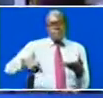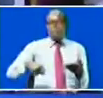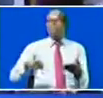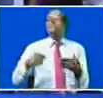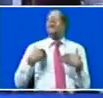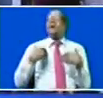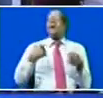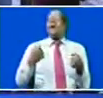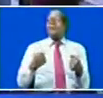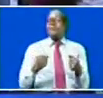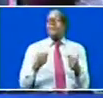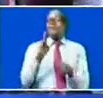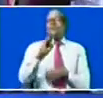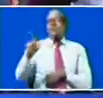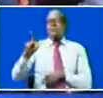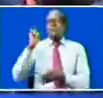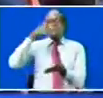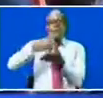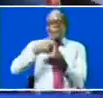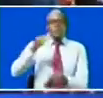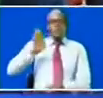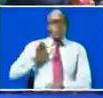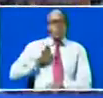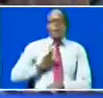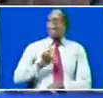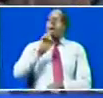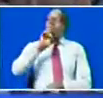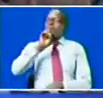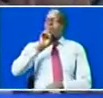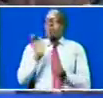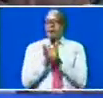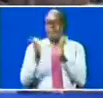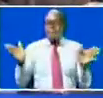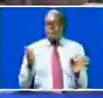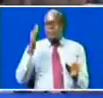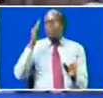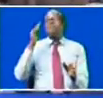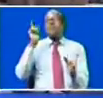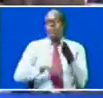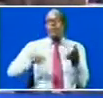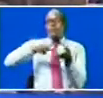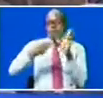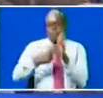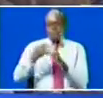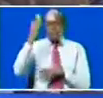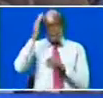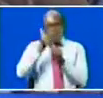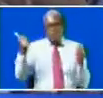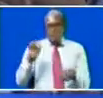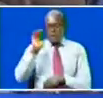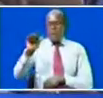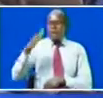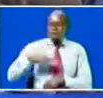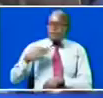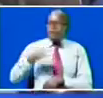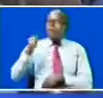wa afya unaohusisha haki ya kina mama kunyonyesha. So I know what it means for breastfeeding mothers, and I ask people,